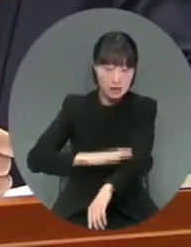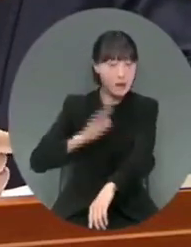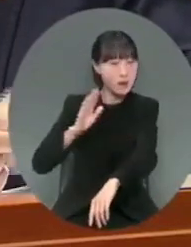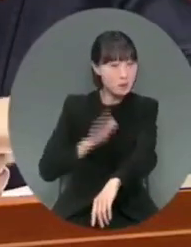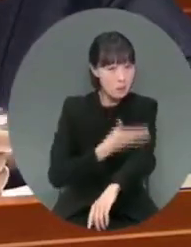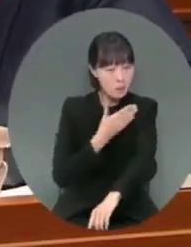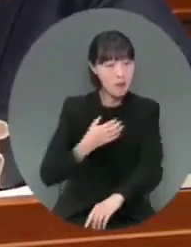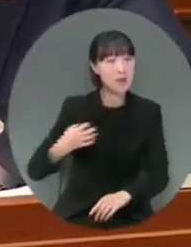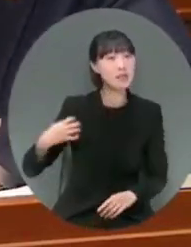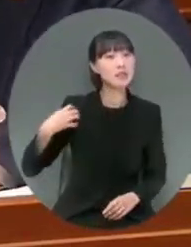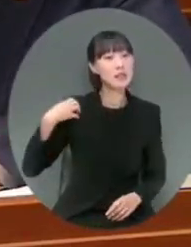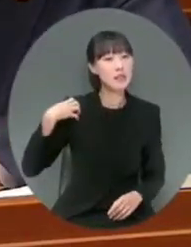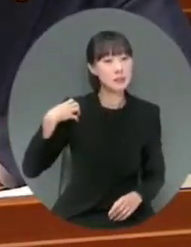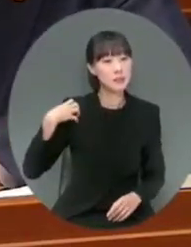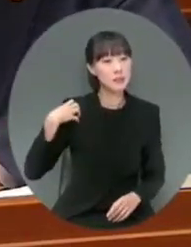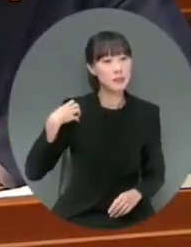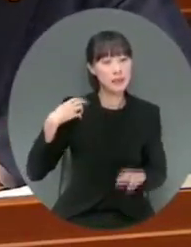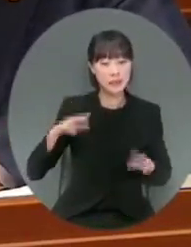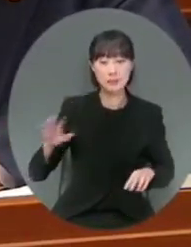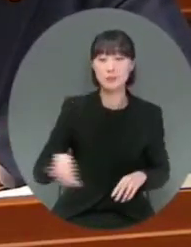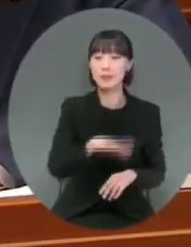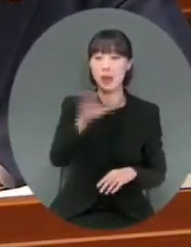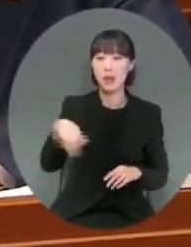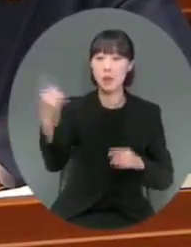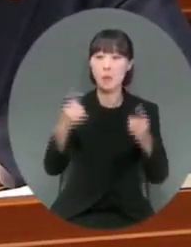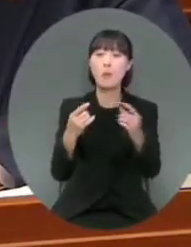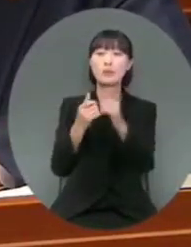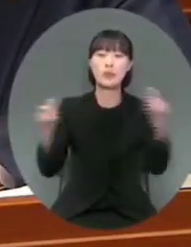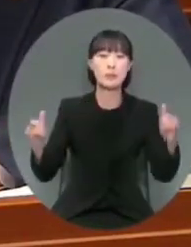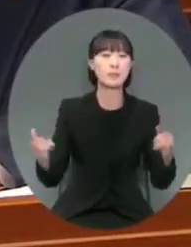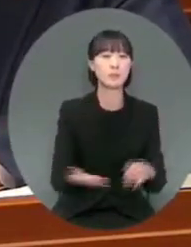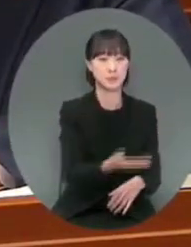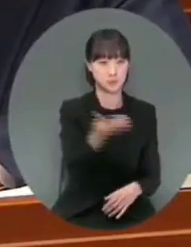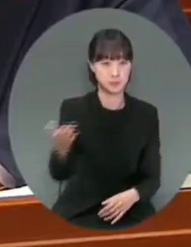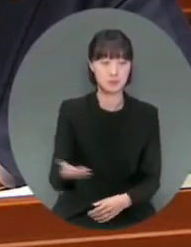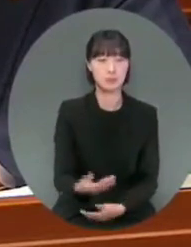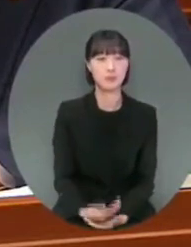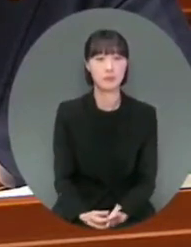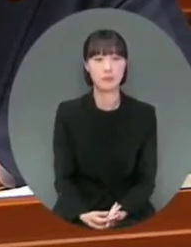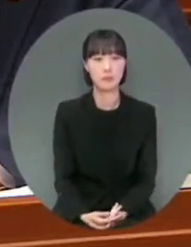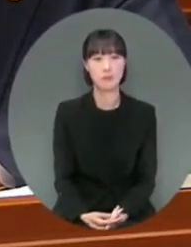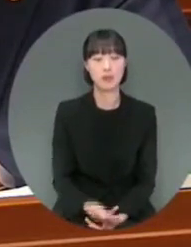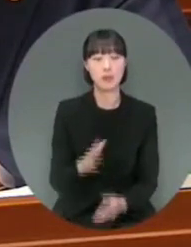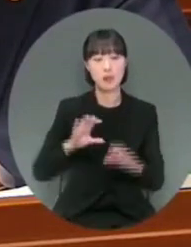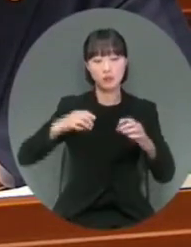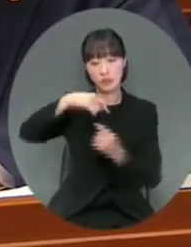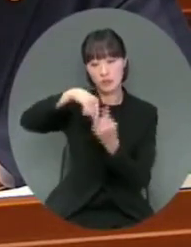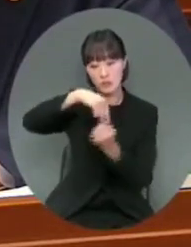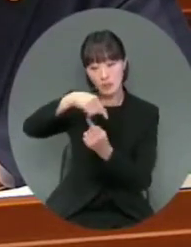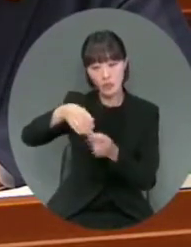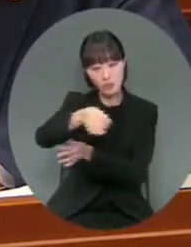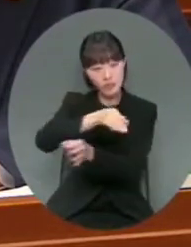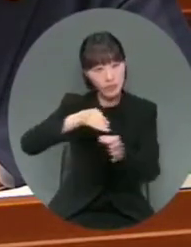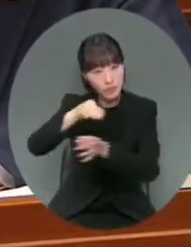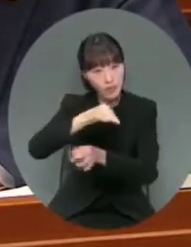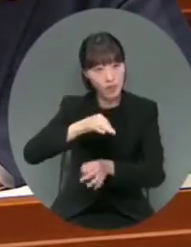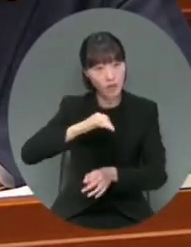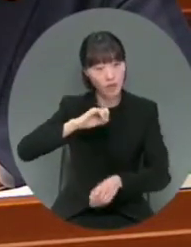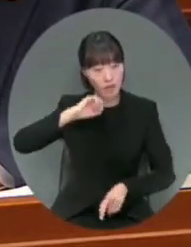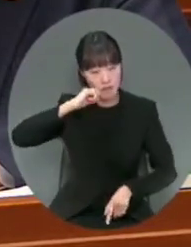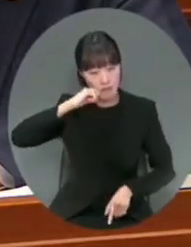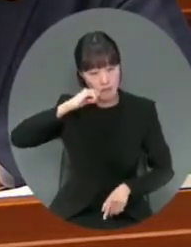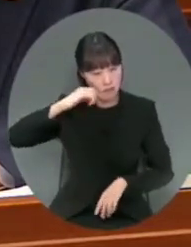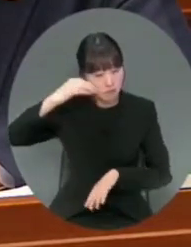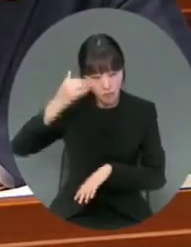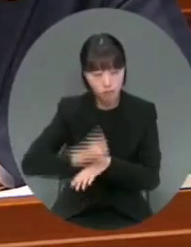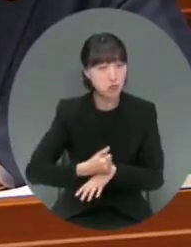그 책임이 여기 계신 분들한테 있다 저는 그렇게 생각되는데 이 국가 경영을 어렵게 해서